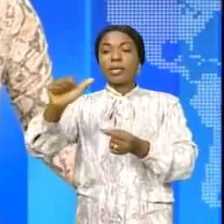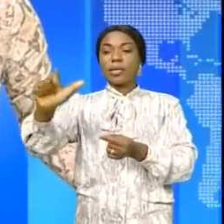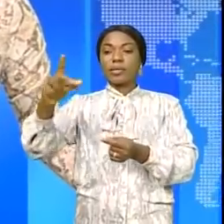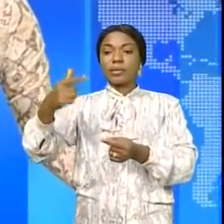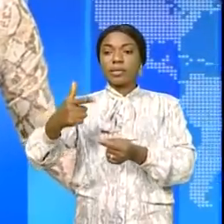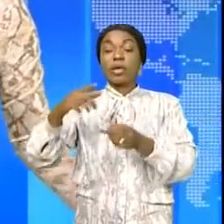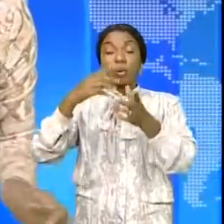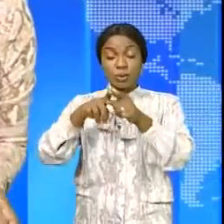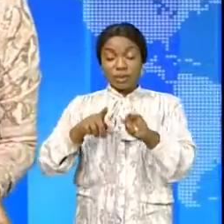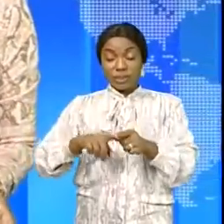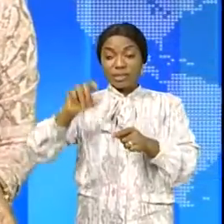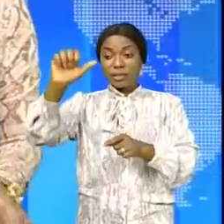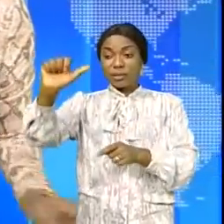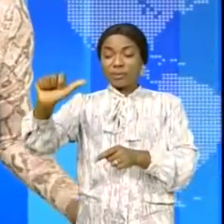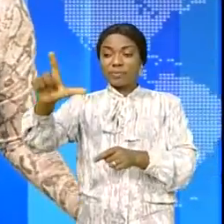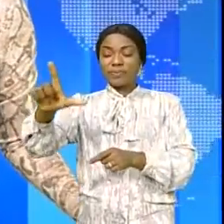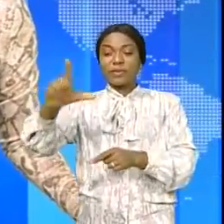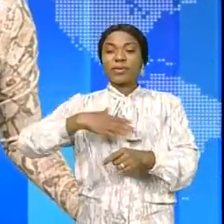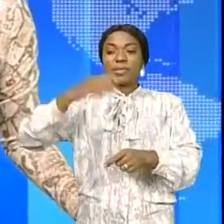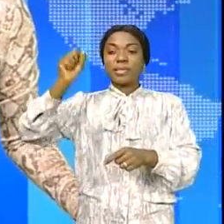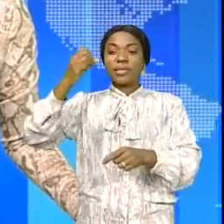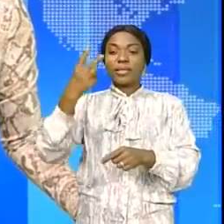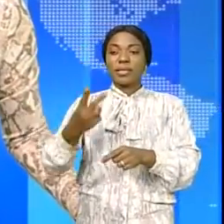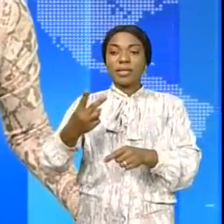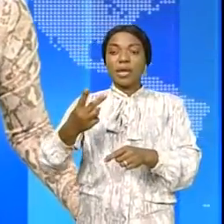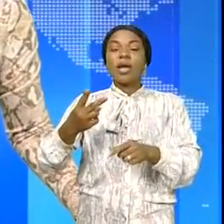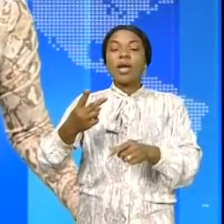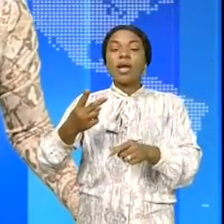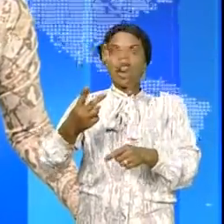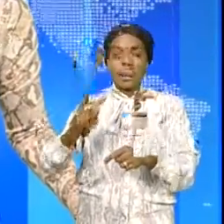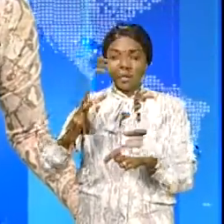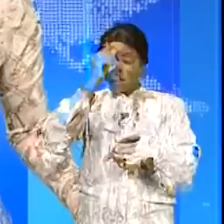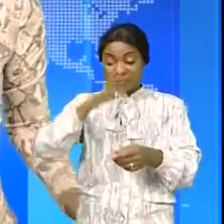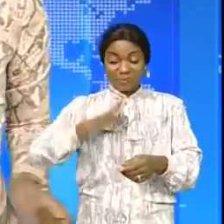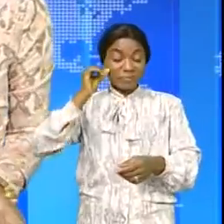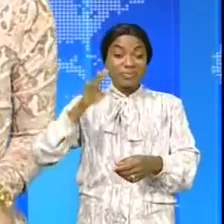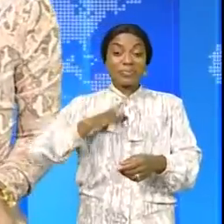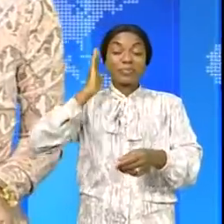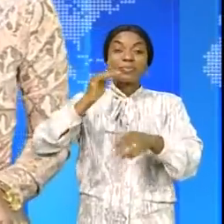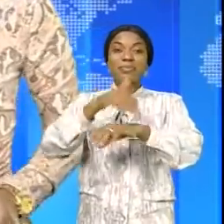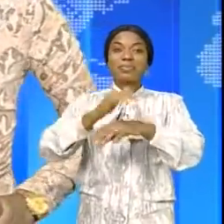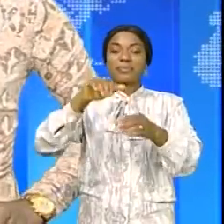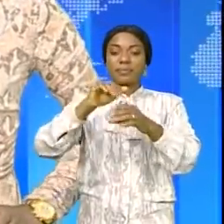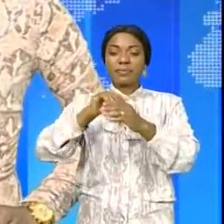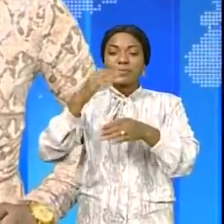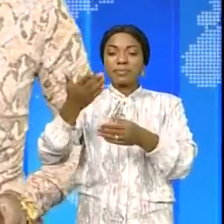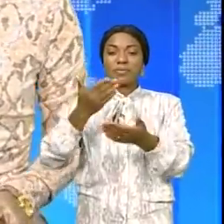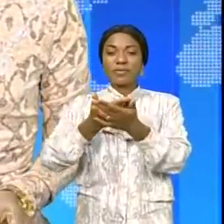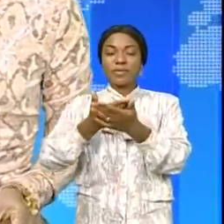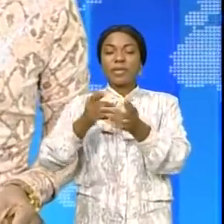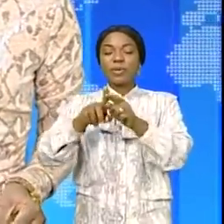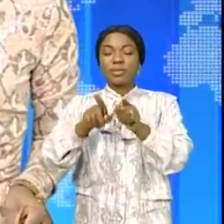Kabylie. Les Algériens l'ont emporté par 2-1. Mesdames, messieurs, bonsoir, bienvenue dans ce journal sur